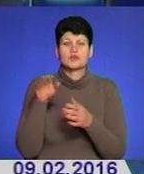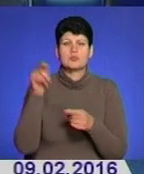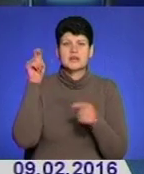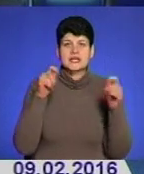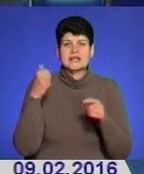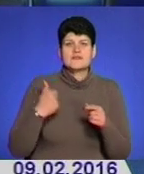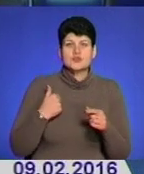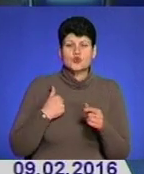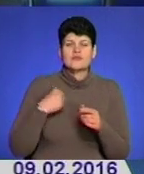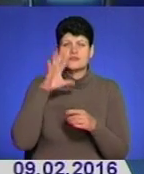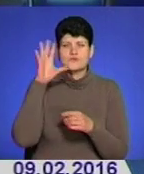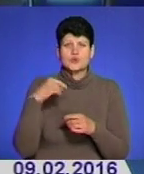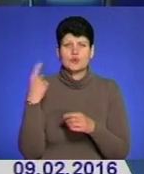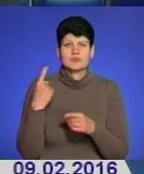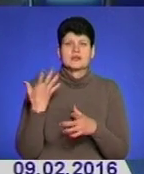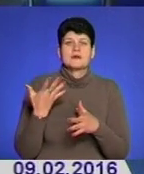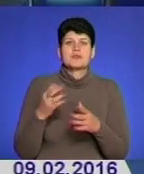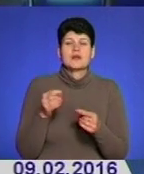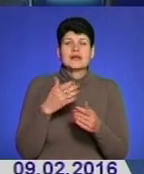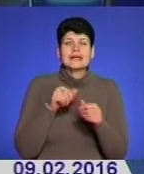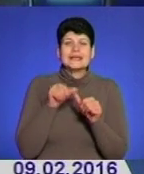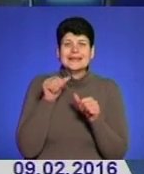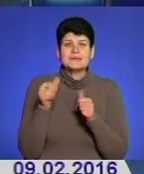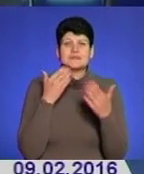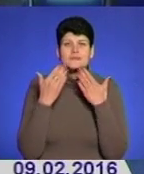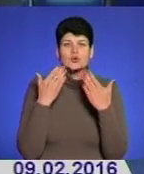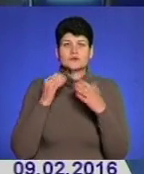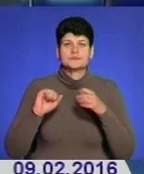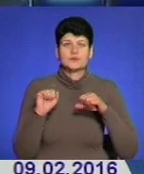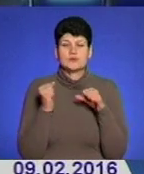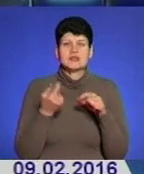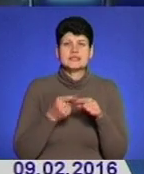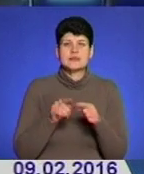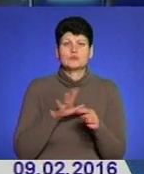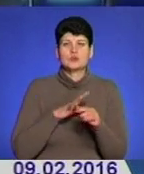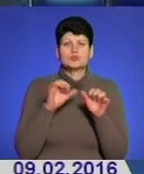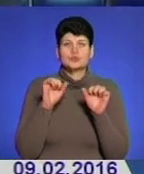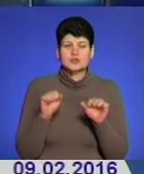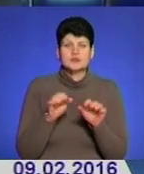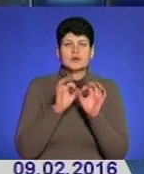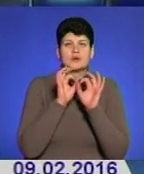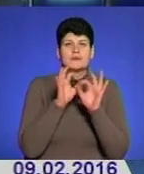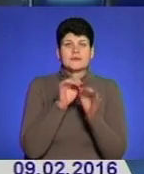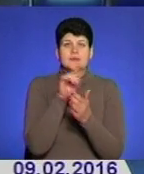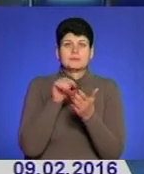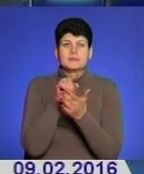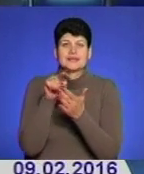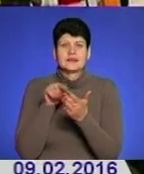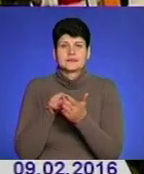області їх об'єднав форум учасників АТО. Окрім спілкування з побратимами, для них це стало нагодою поставити наболілі запитання